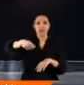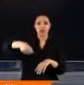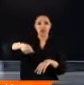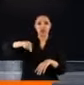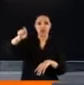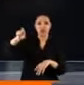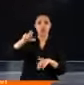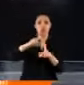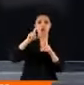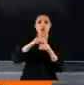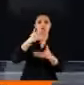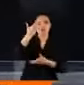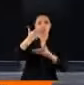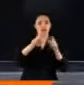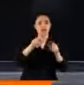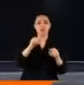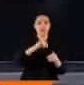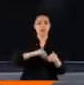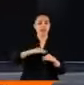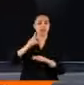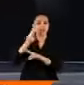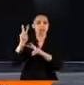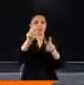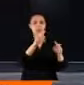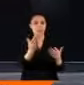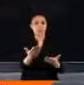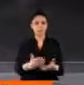çanta durumu anlatıyor gibi sanki çevresine.